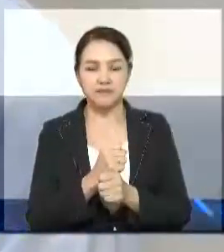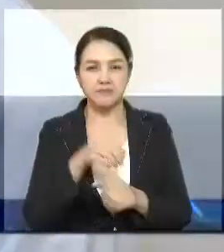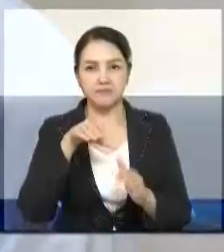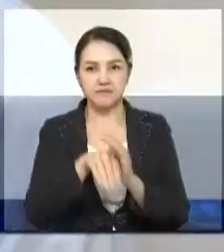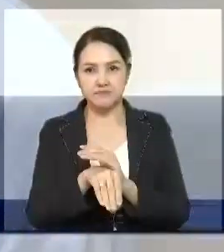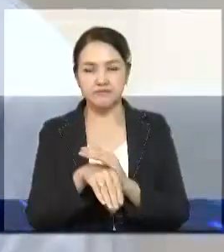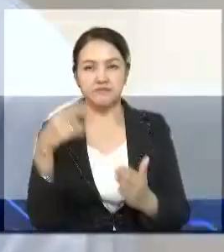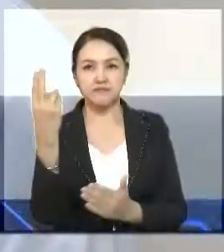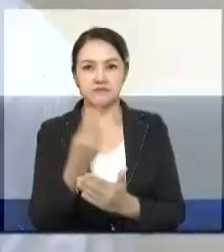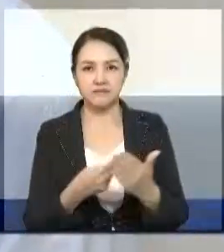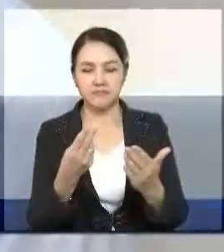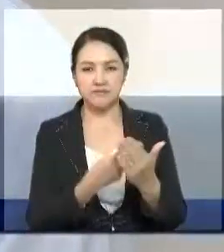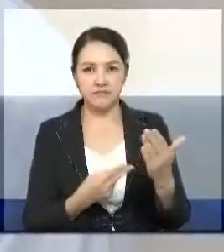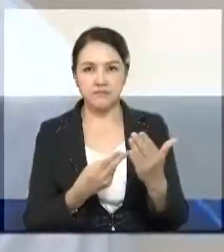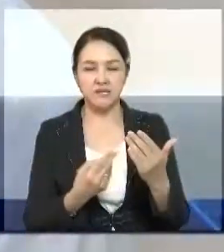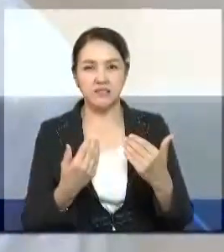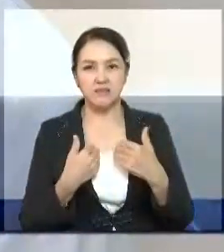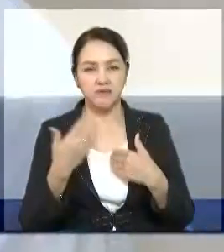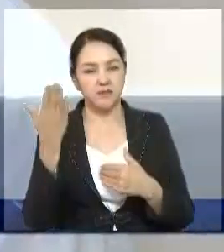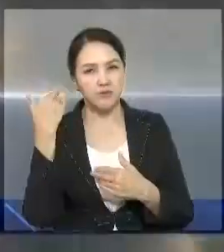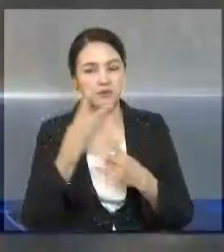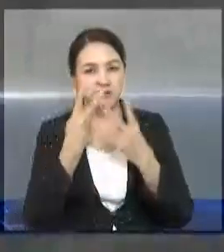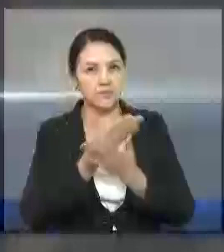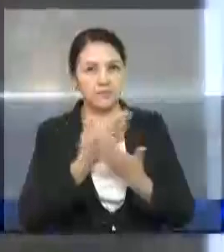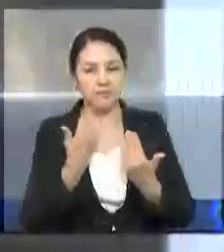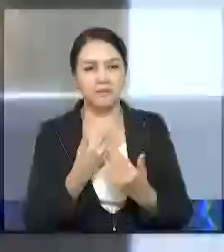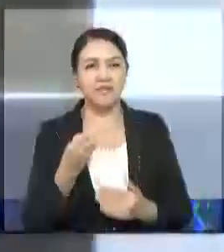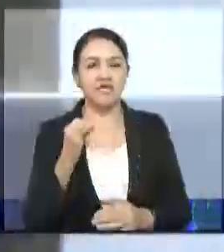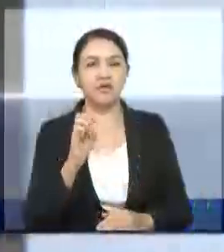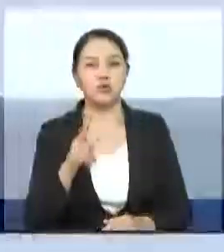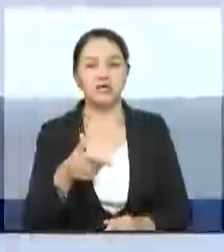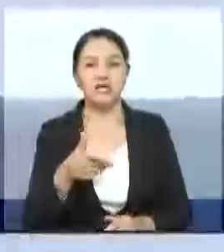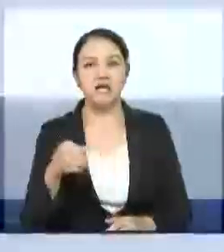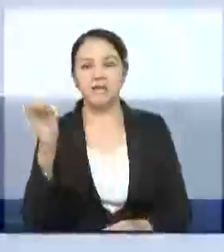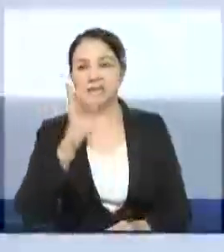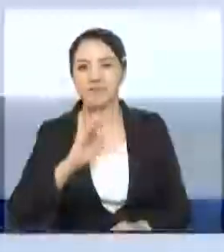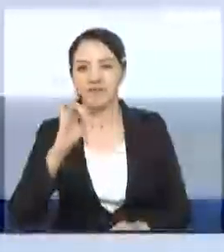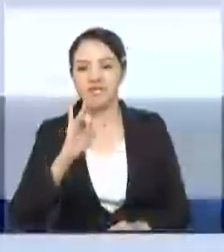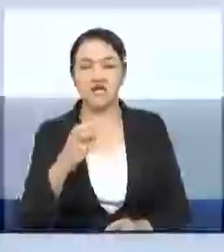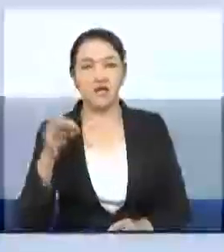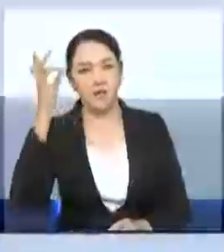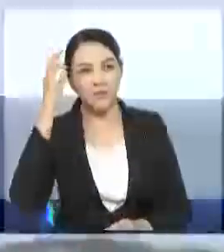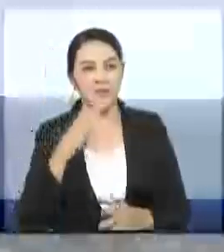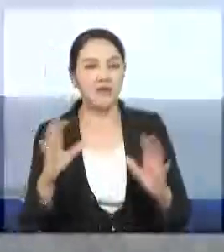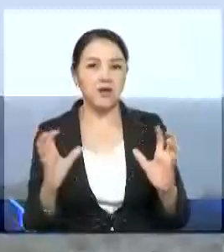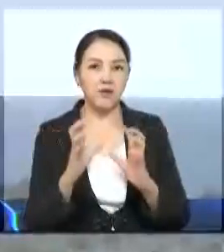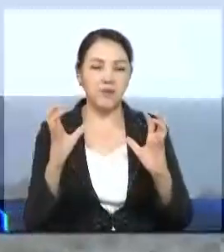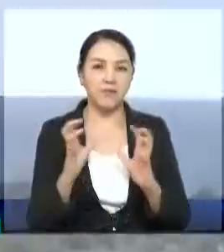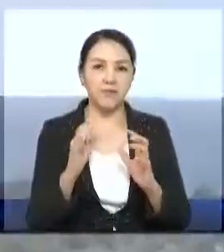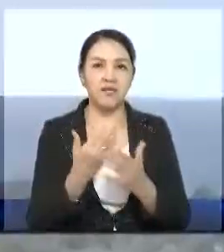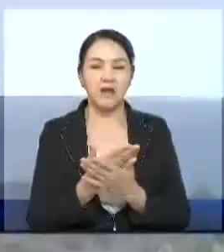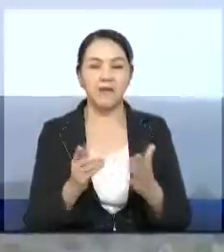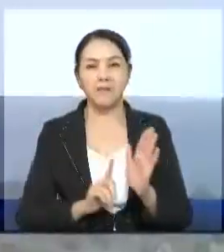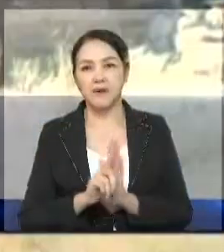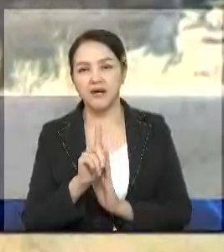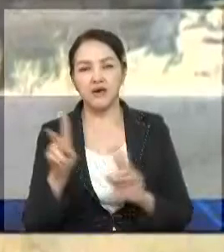ішіндегі жаңа суреттері мен бұрын ондайды көрген жоқ. Археолог мамандар тарихтан сыр шертетін ескерткіштерді сақтап қалу үшін оны